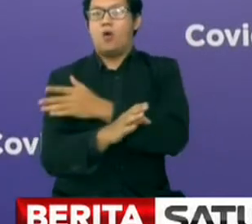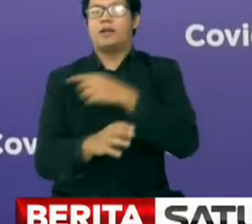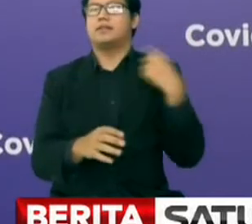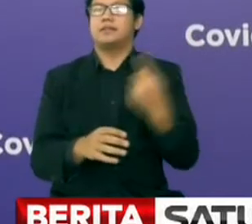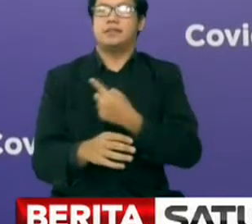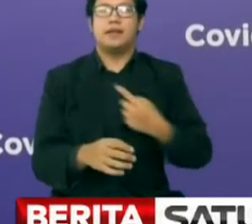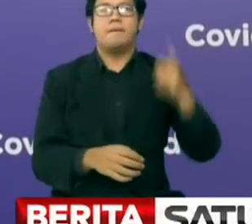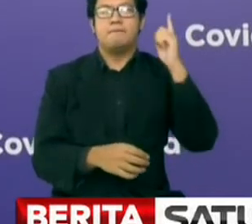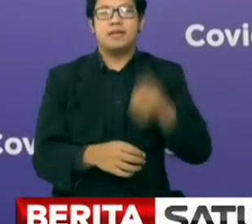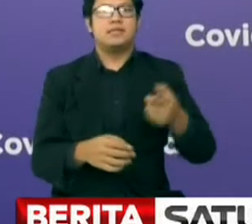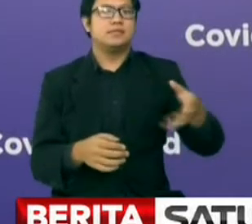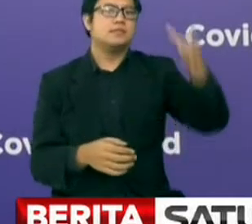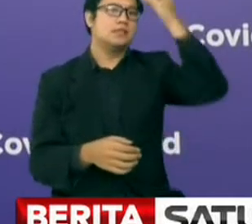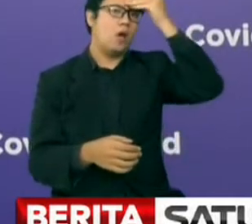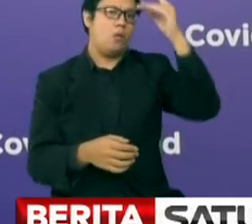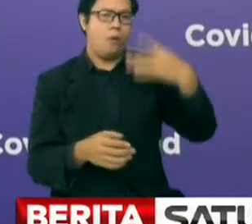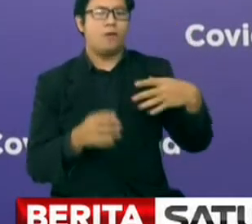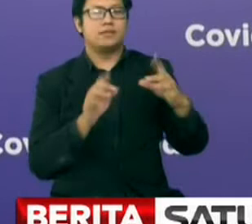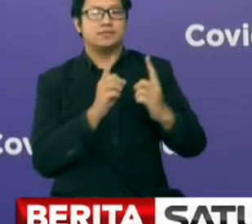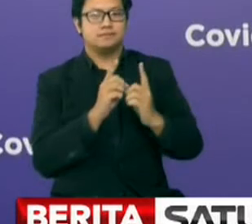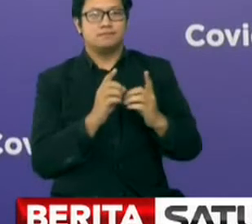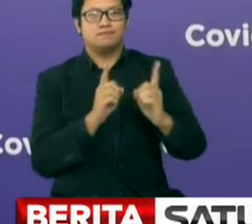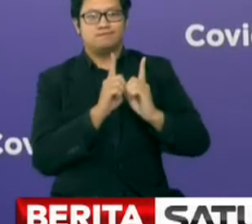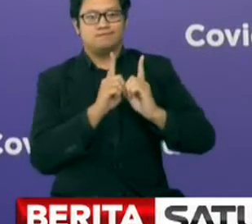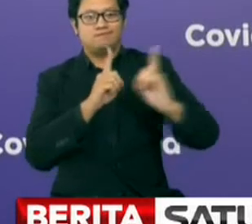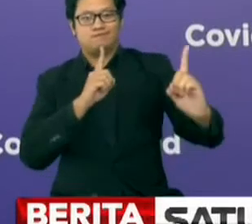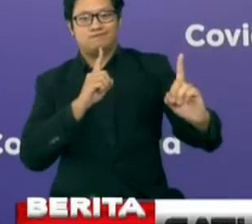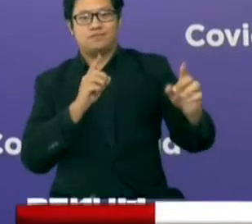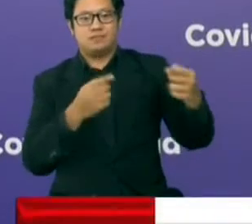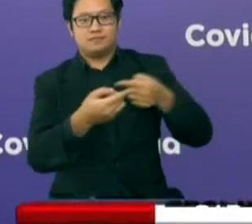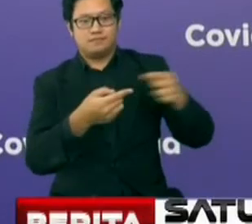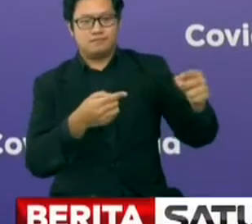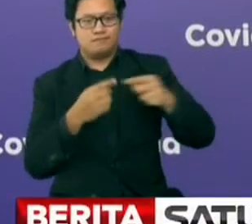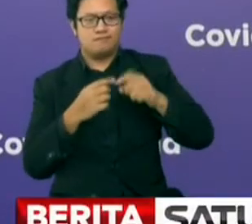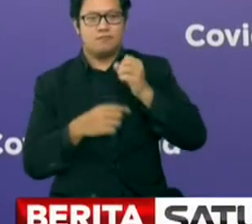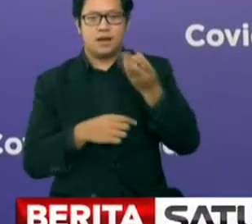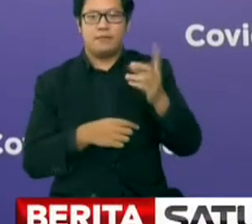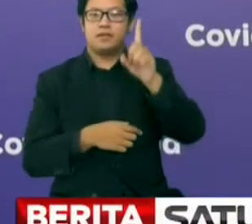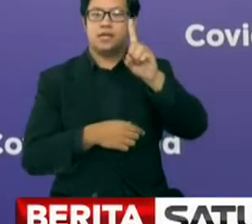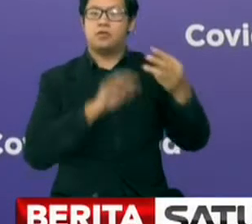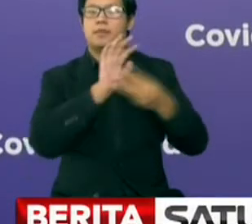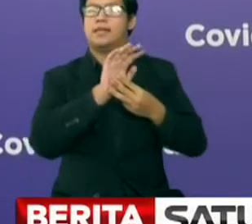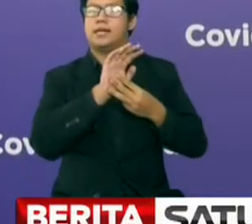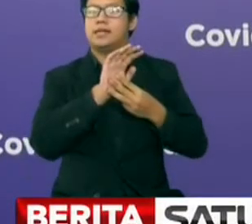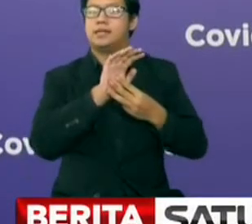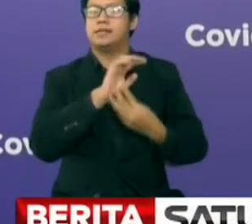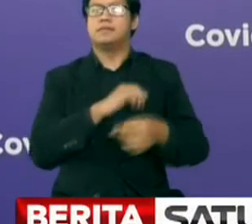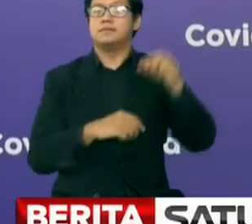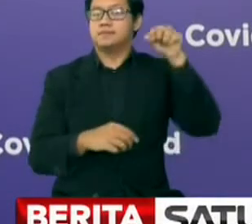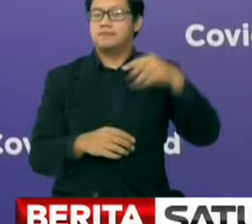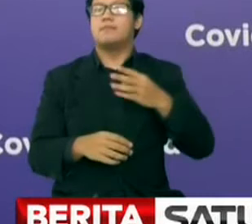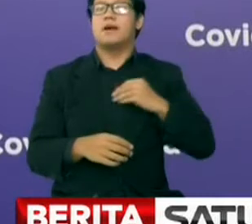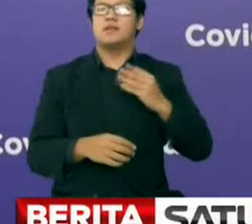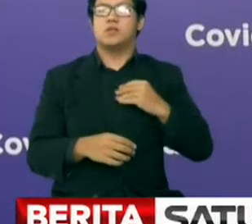menentukan jarak kontak fisik kita paling tidak lebih dari satu meter inilah yang dimaksud